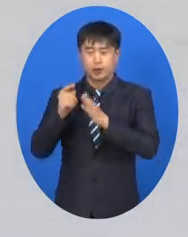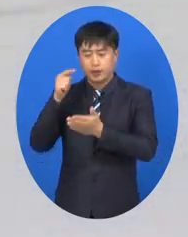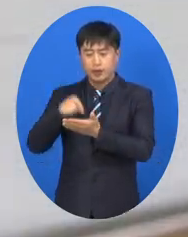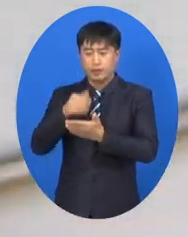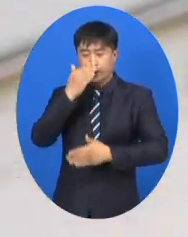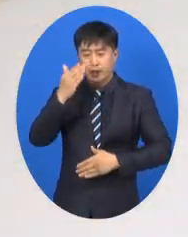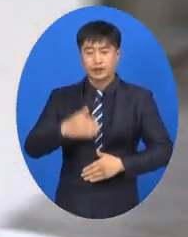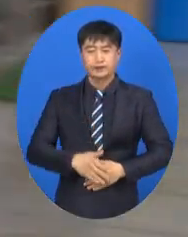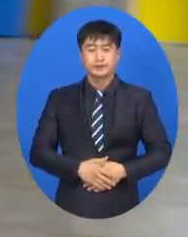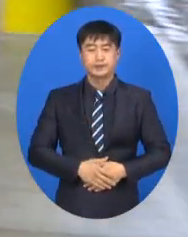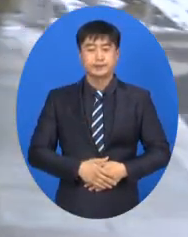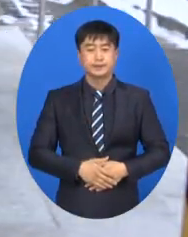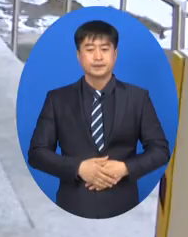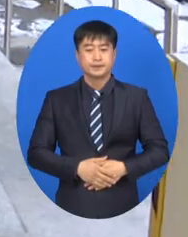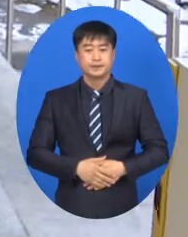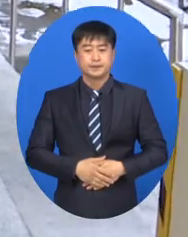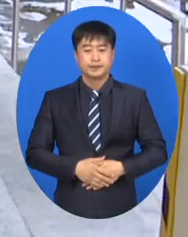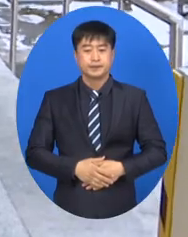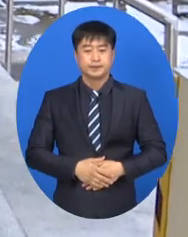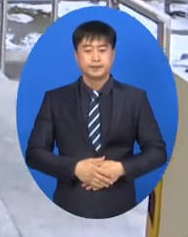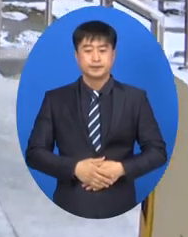수 있습니다.